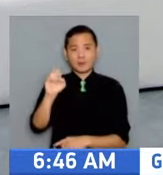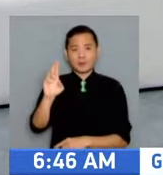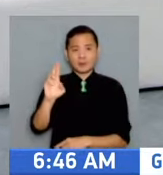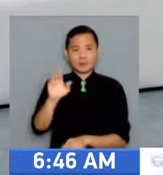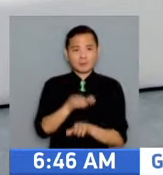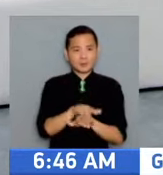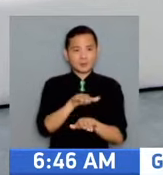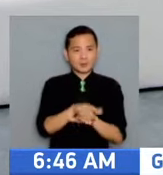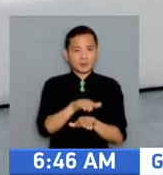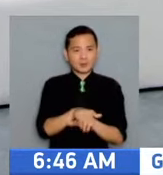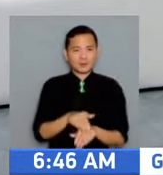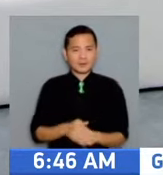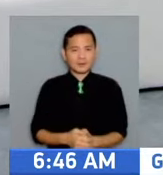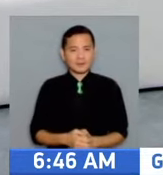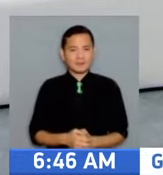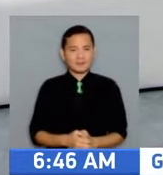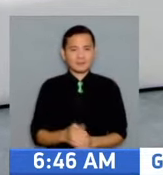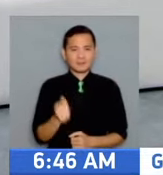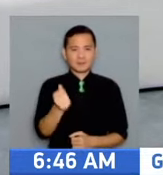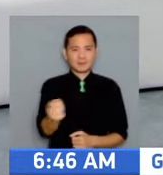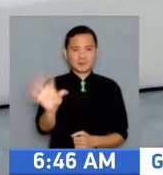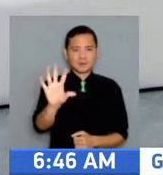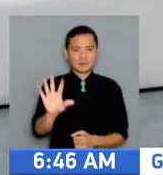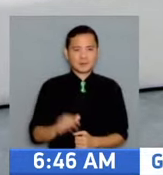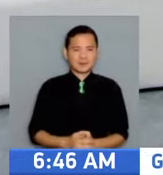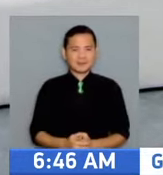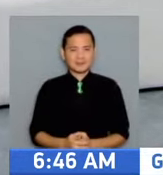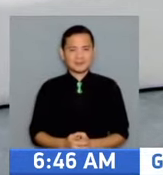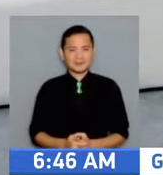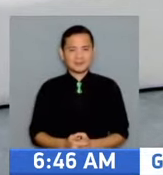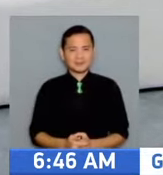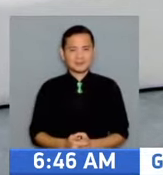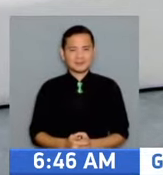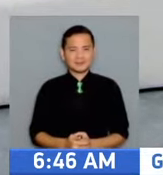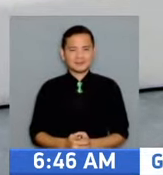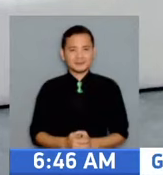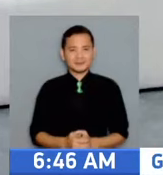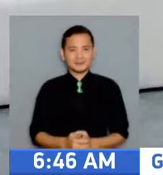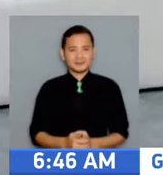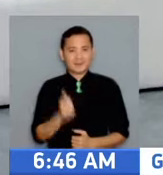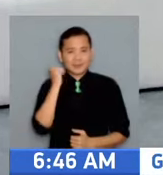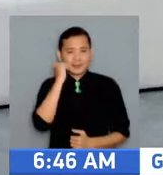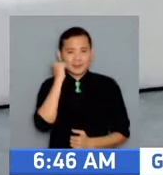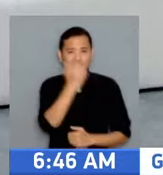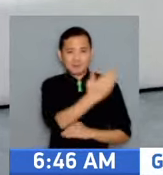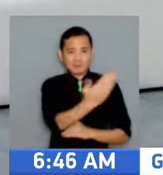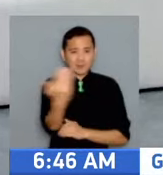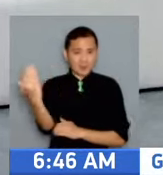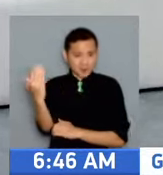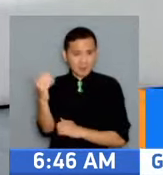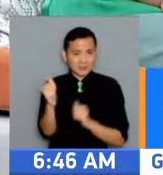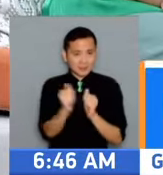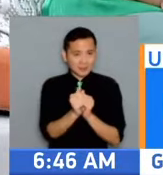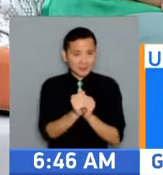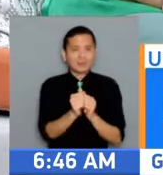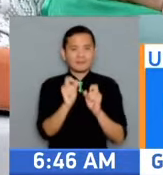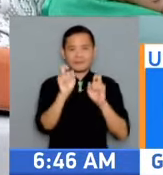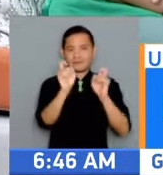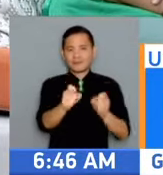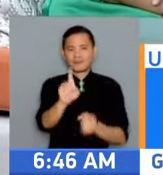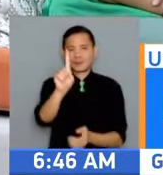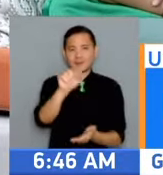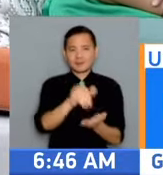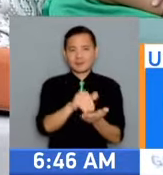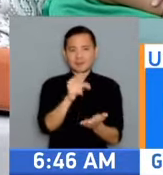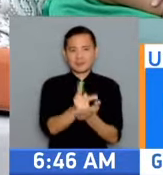Good morning! Ayan. Good morning! Nakaka-good vibes din po. Nakasama namin kayo araw-araw. Kaya meron kayong 1,000 pesos